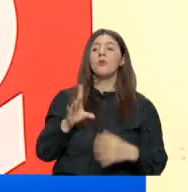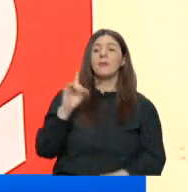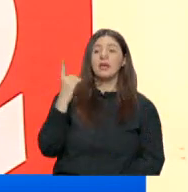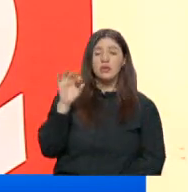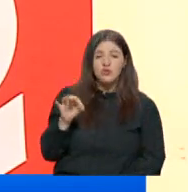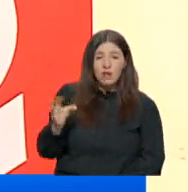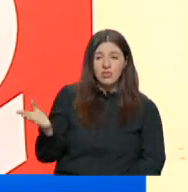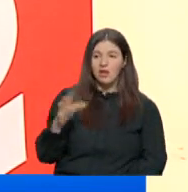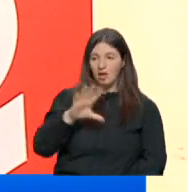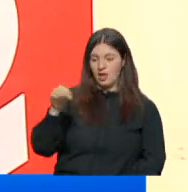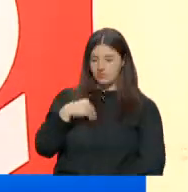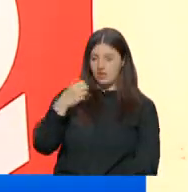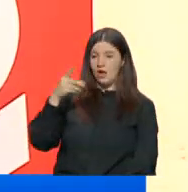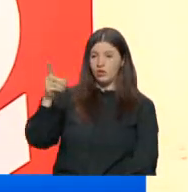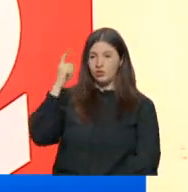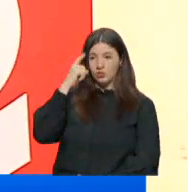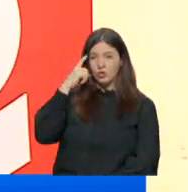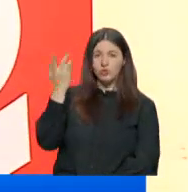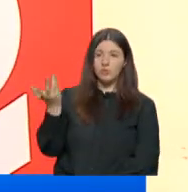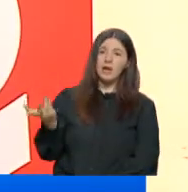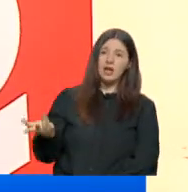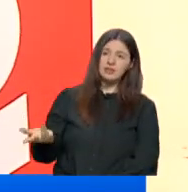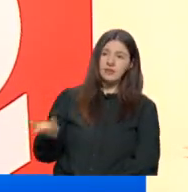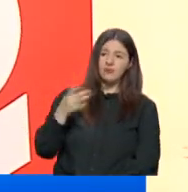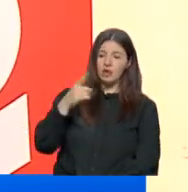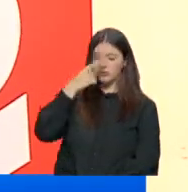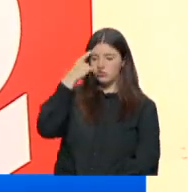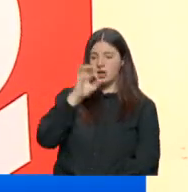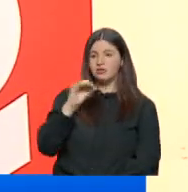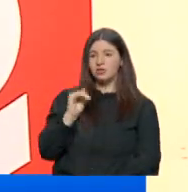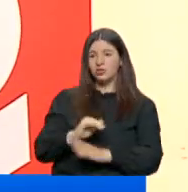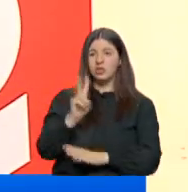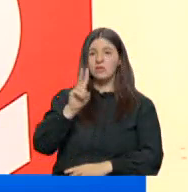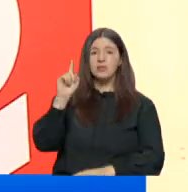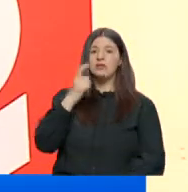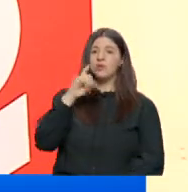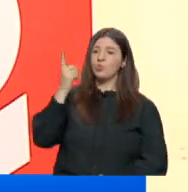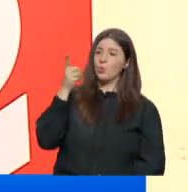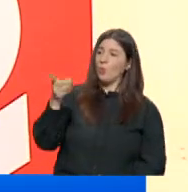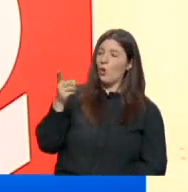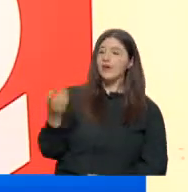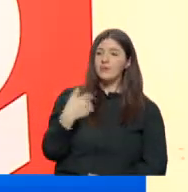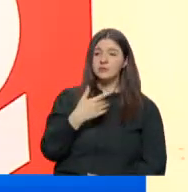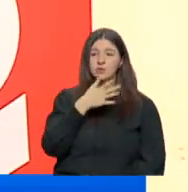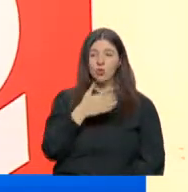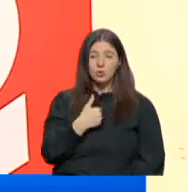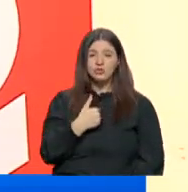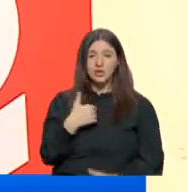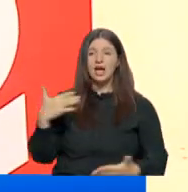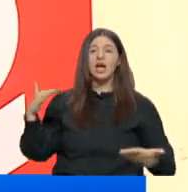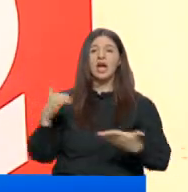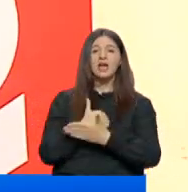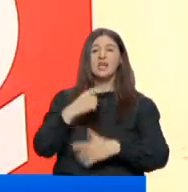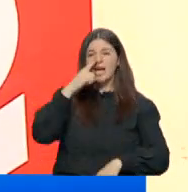iktidar şu anda. Yani hepimiz Tayyip Erdoğan'ı tanıyoruz maalesef. Öyle bir şanssızlığa uğradık. 20 yıldır o yönetiyor ülkeyi ve biliyoruz ki